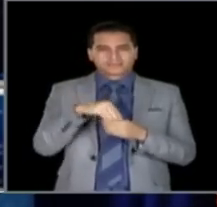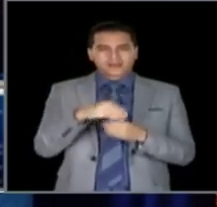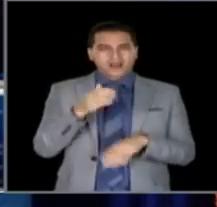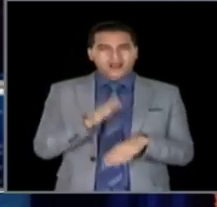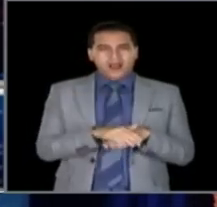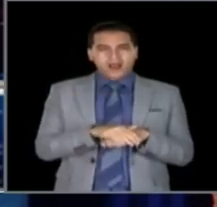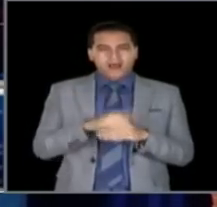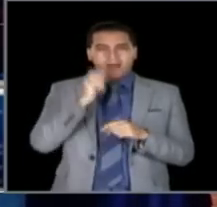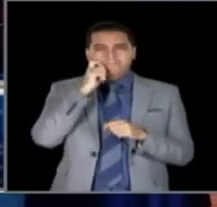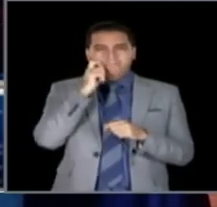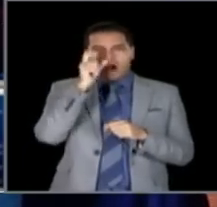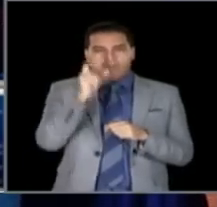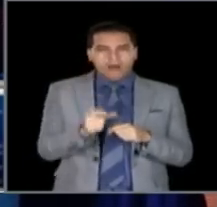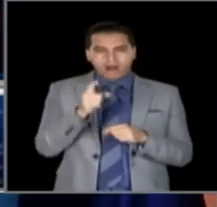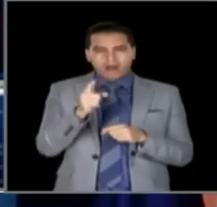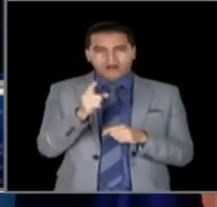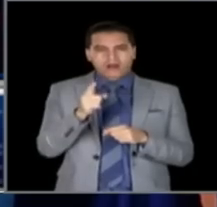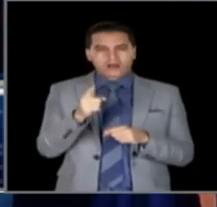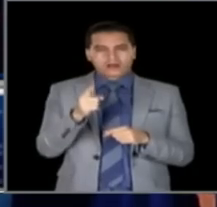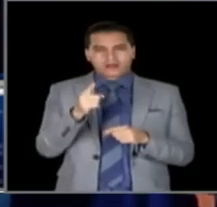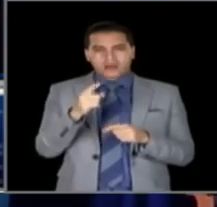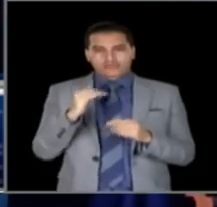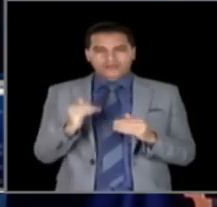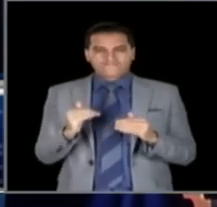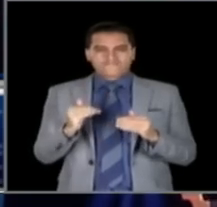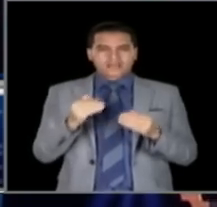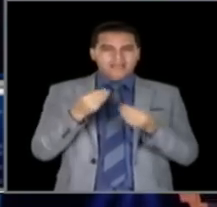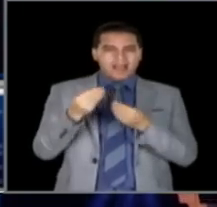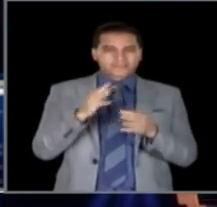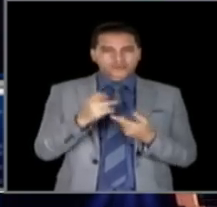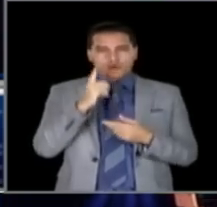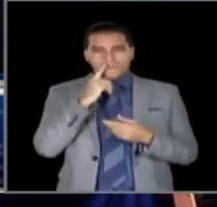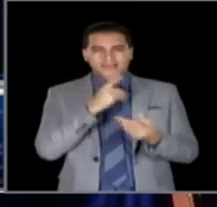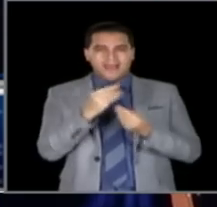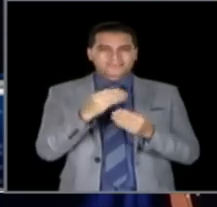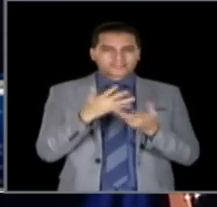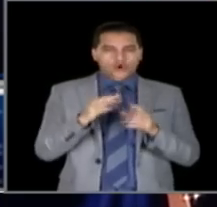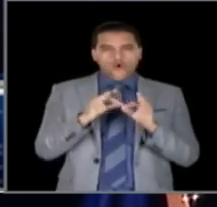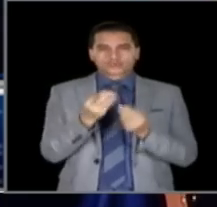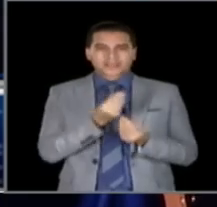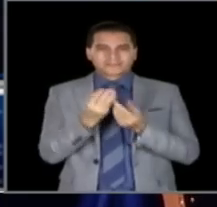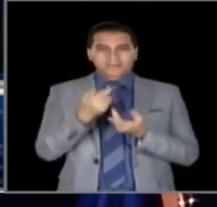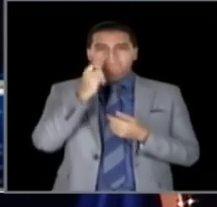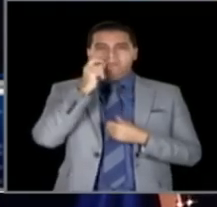مفهوم الأبوة من كافة الجوانب. كتاب مهم جدا.